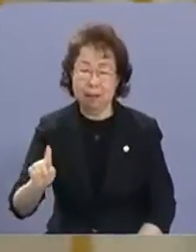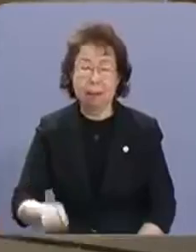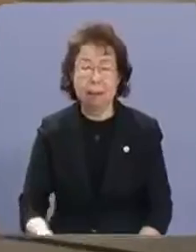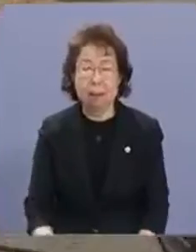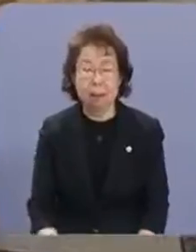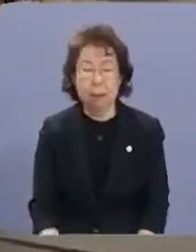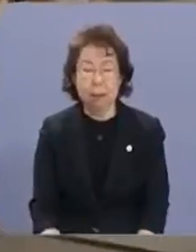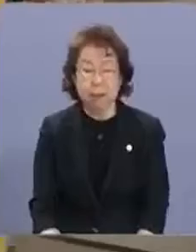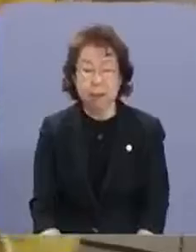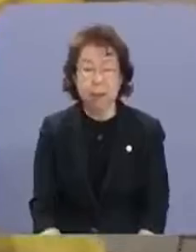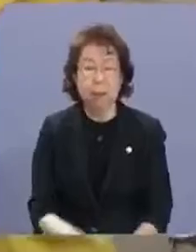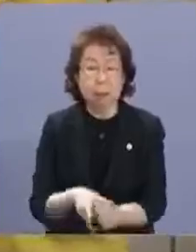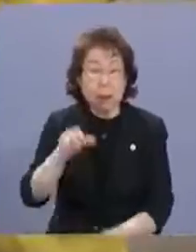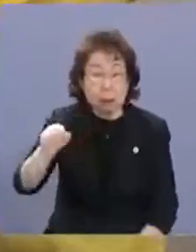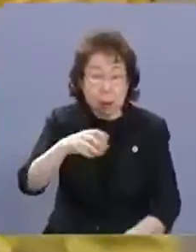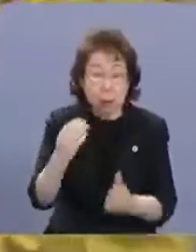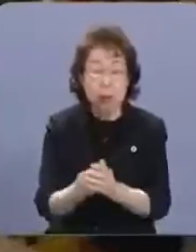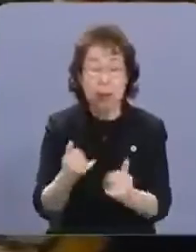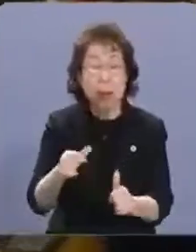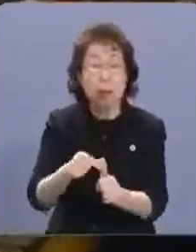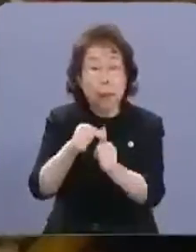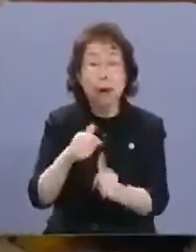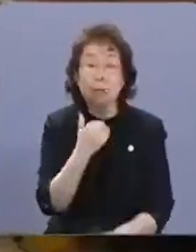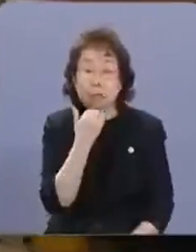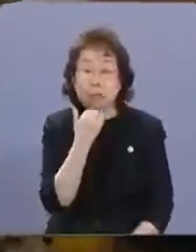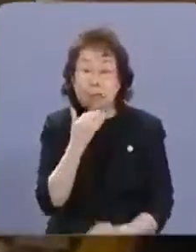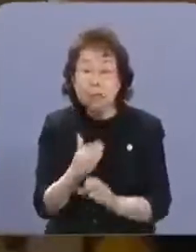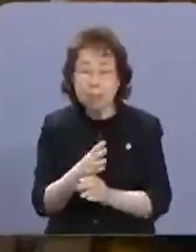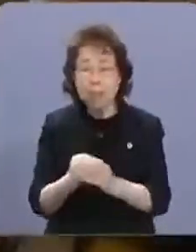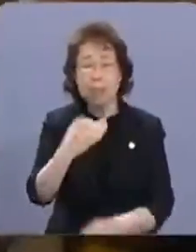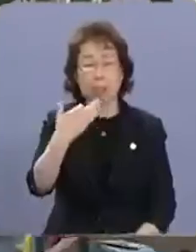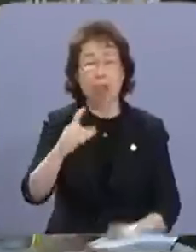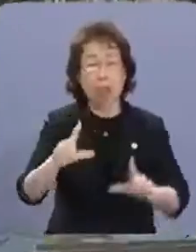기록했습니다. 후보들은 시민들의 선택을 앞두고 오는